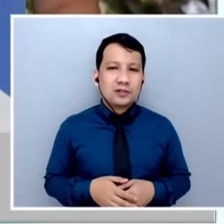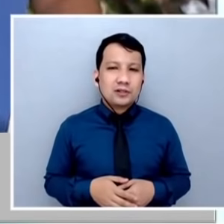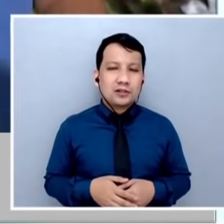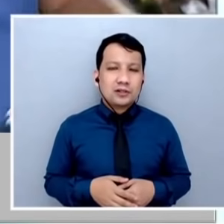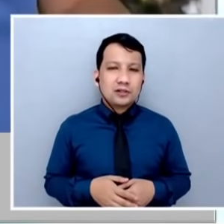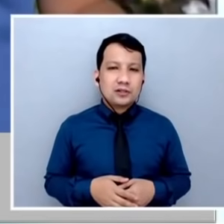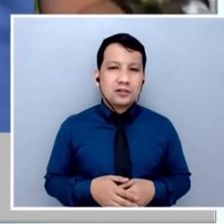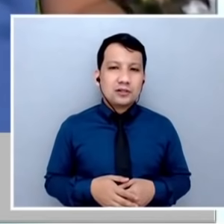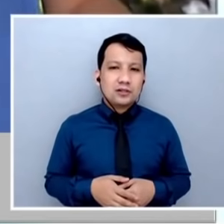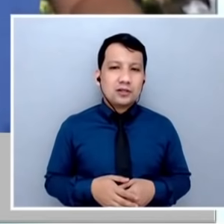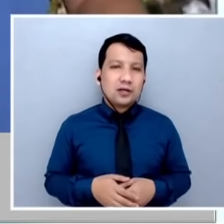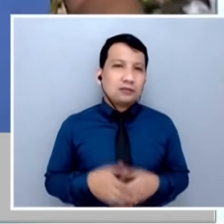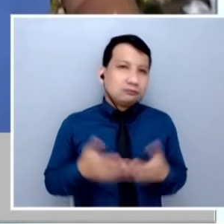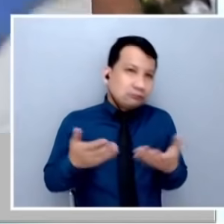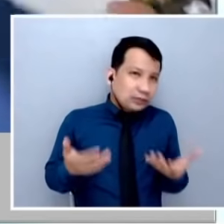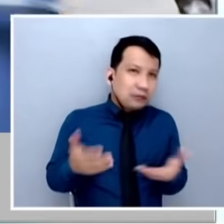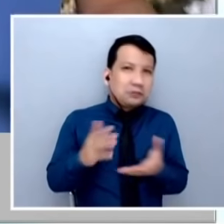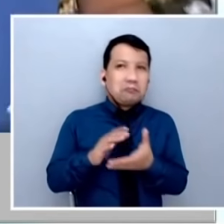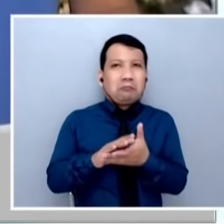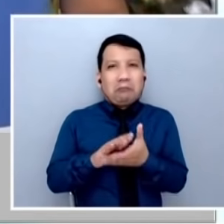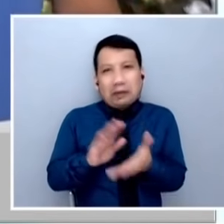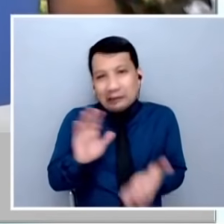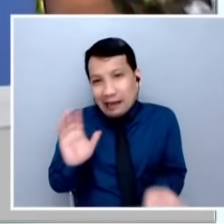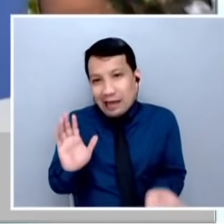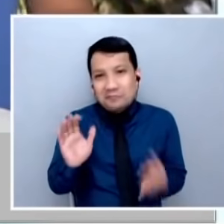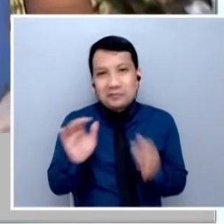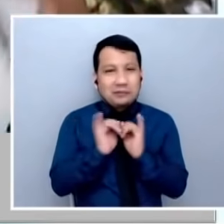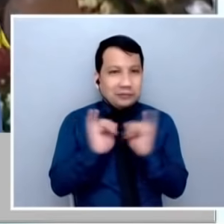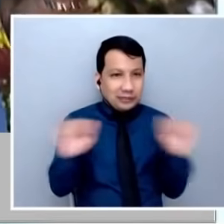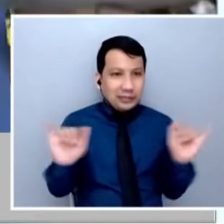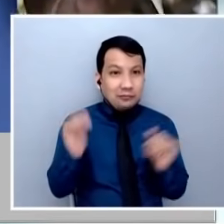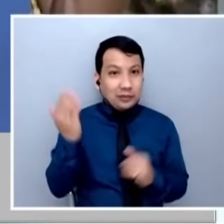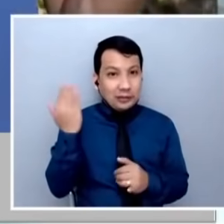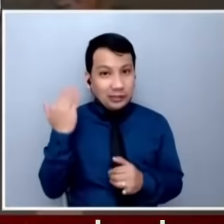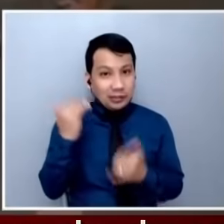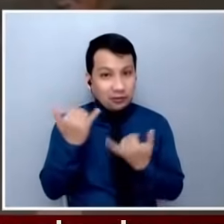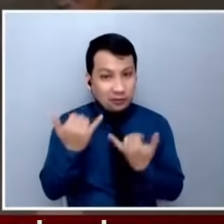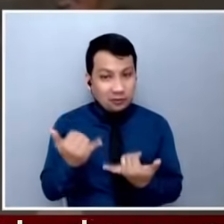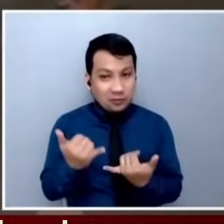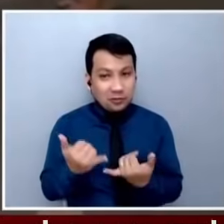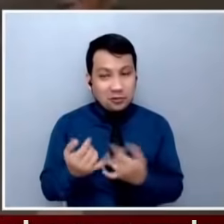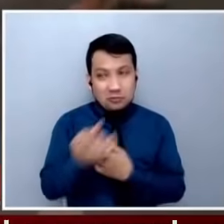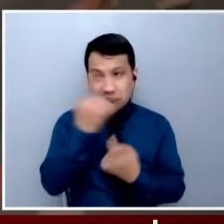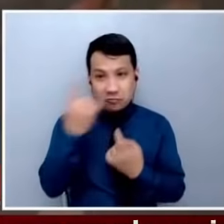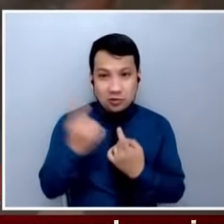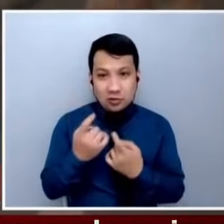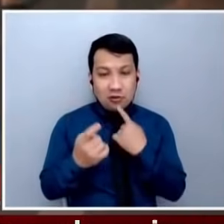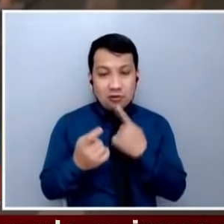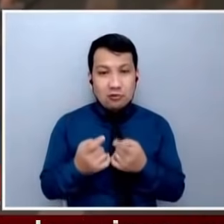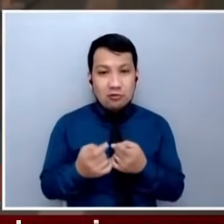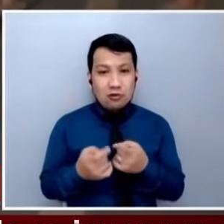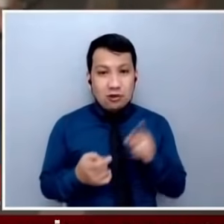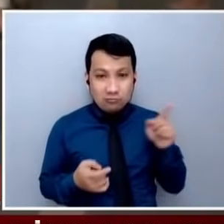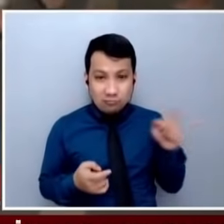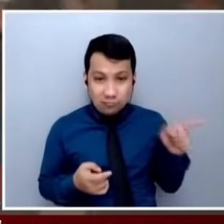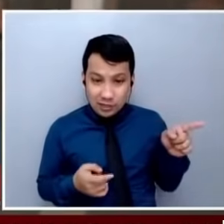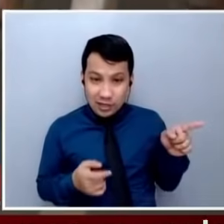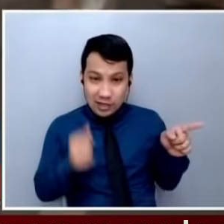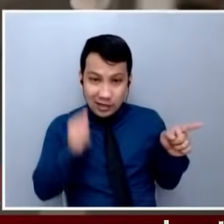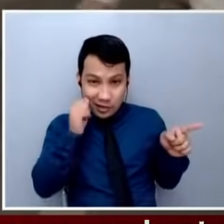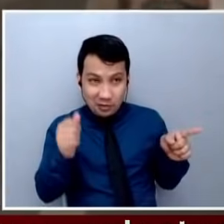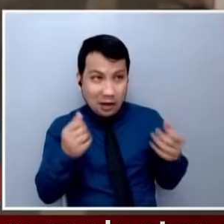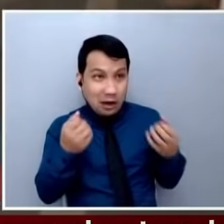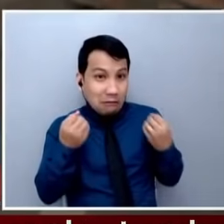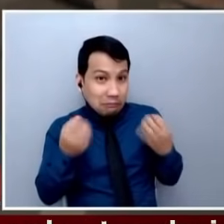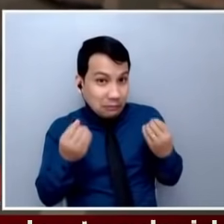Ay, mataas-taas, pero hindi katulad ng dati, ano? Ngayon, kung itatanong mo naman, Ate B, yung dami ng mga tao